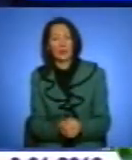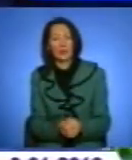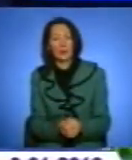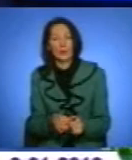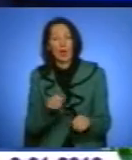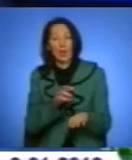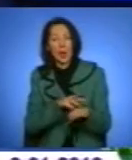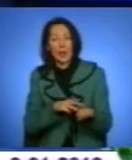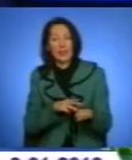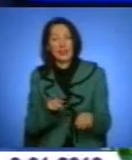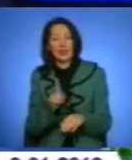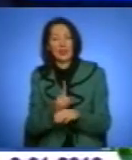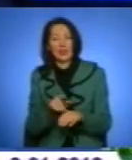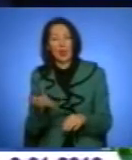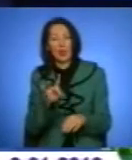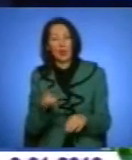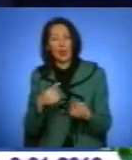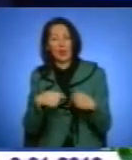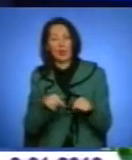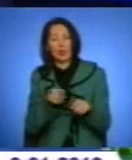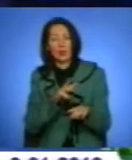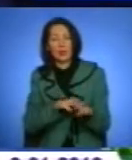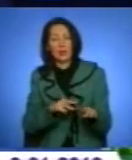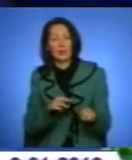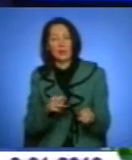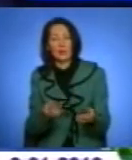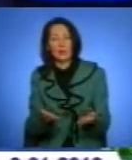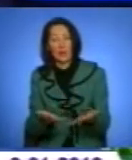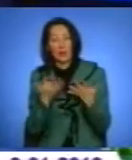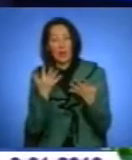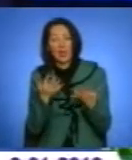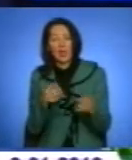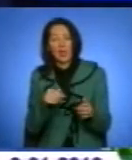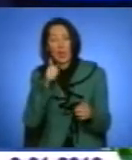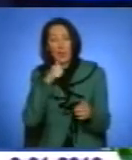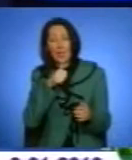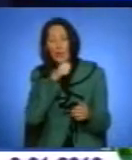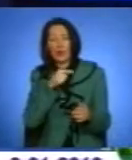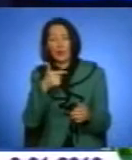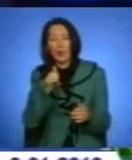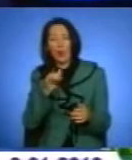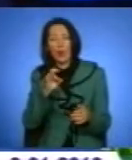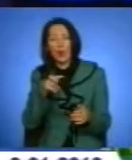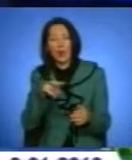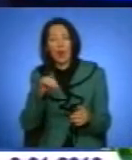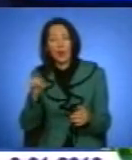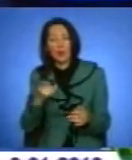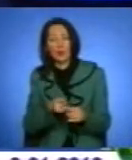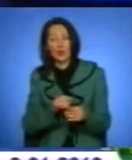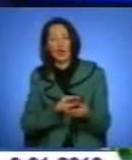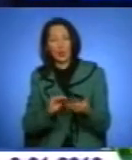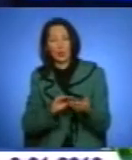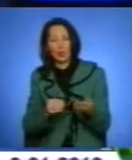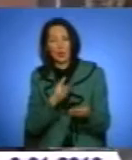Правоохоронці Тернопільського районного відділу міліції викрили підпільну гуральню. Про це сюжет сектору зв'язків з громадськістю у МВС в